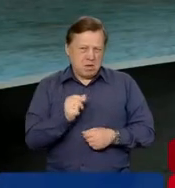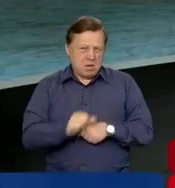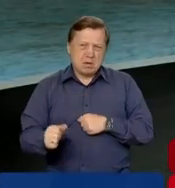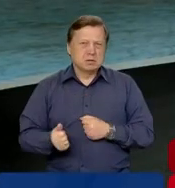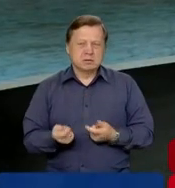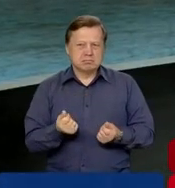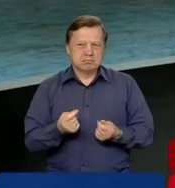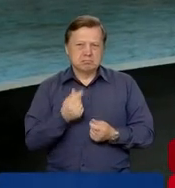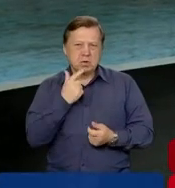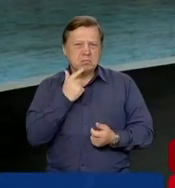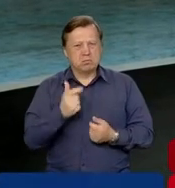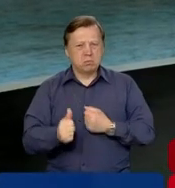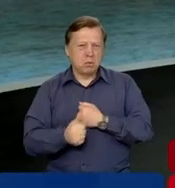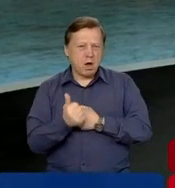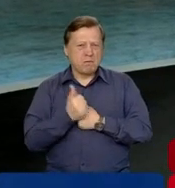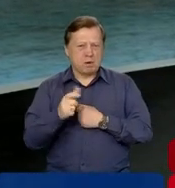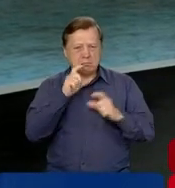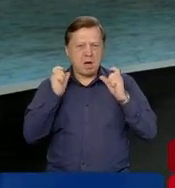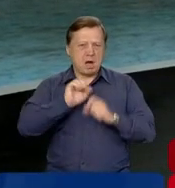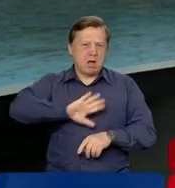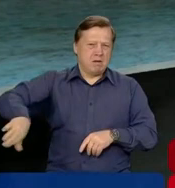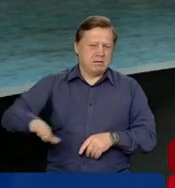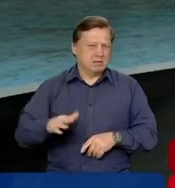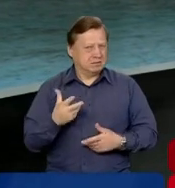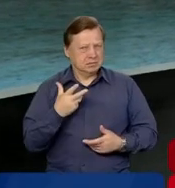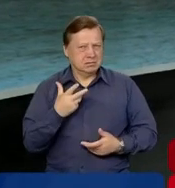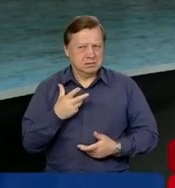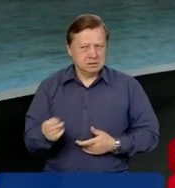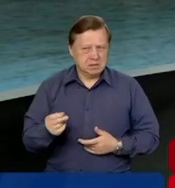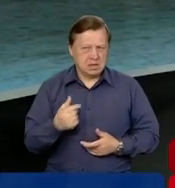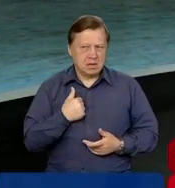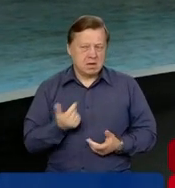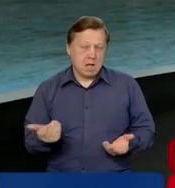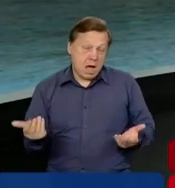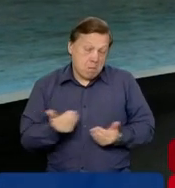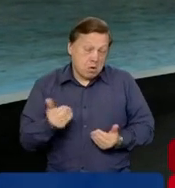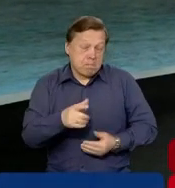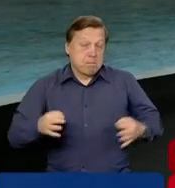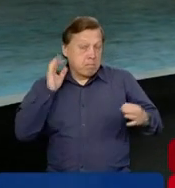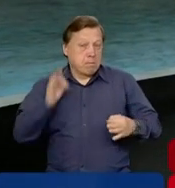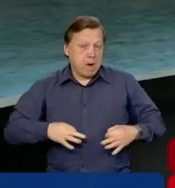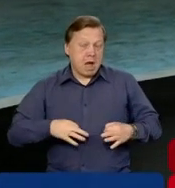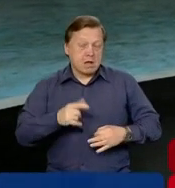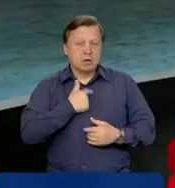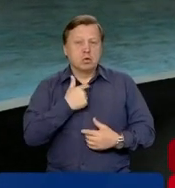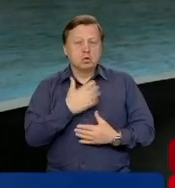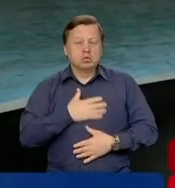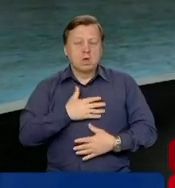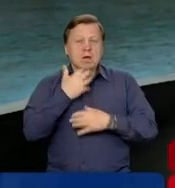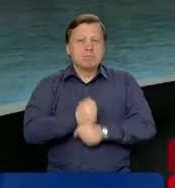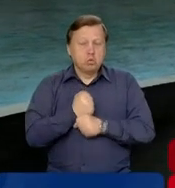tutaj przeciwwskazaniem do noszenia maseczki. No chyba, że w tej sytuacji pani się po prostu dusi i spróbowała już wszystkich możliwych